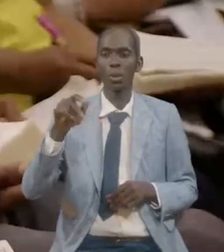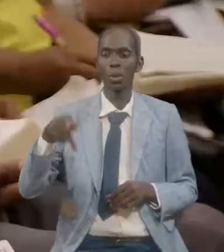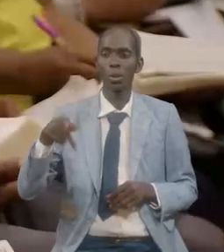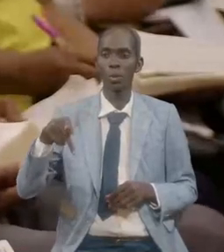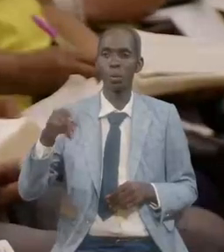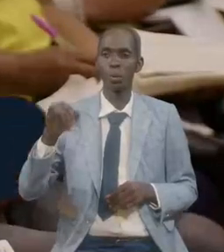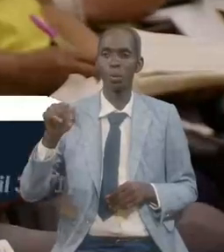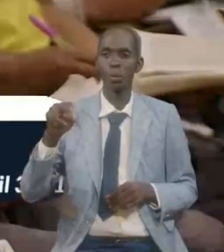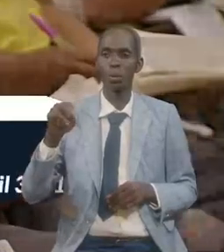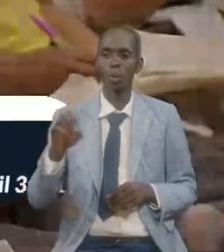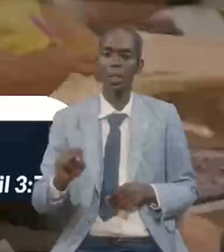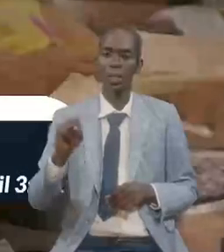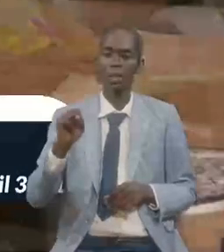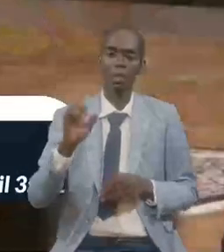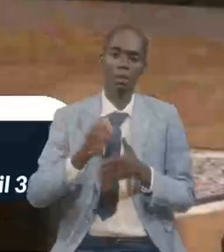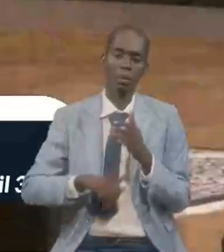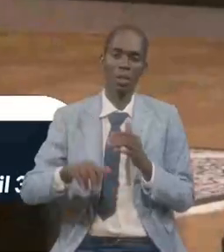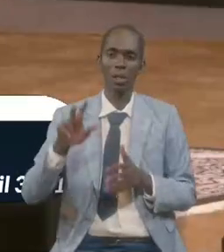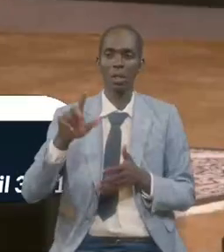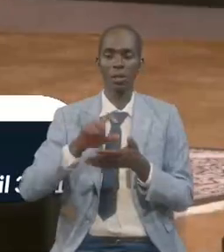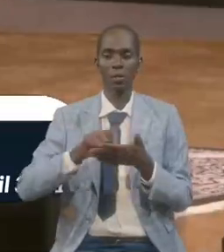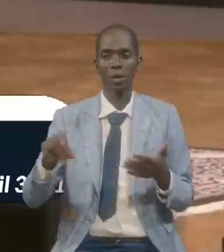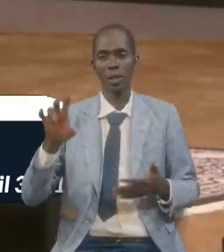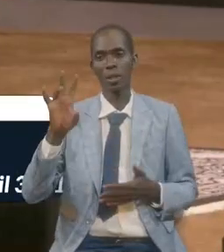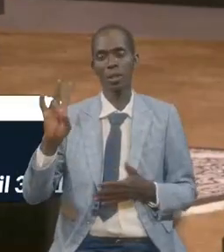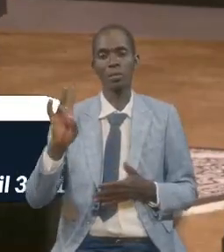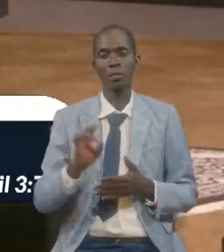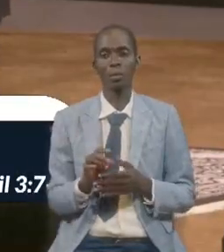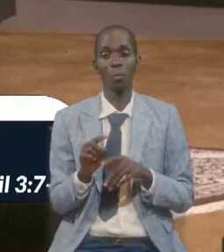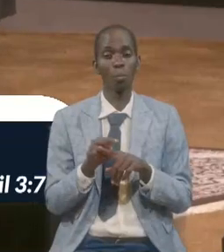Philippiens chapitre 3, verset 7.